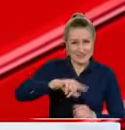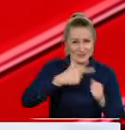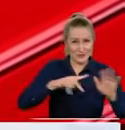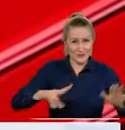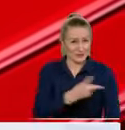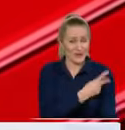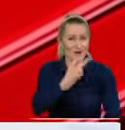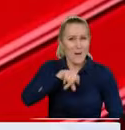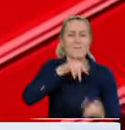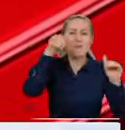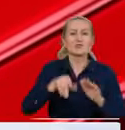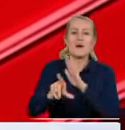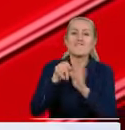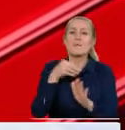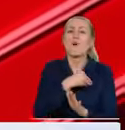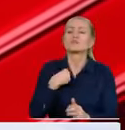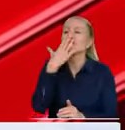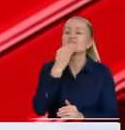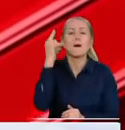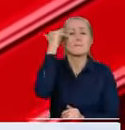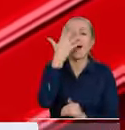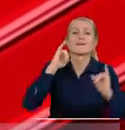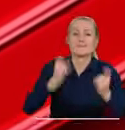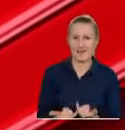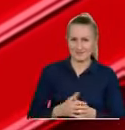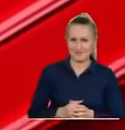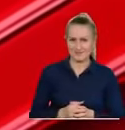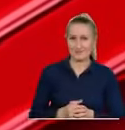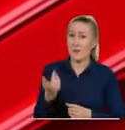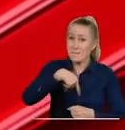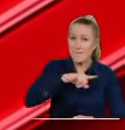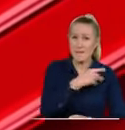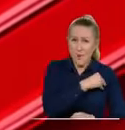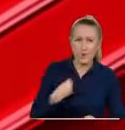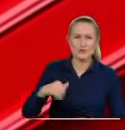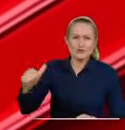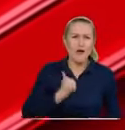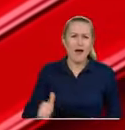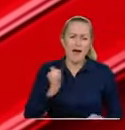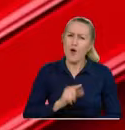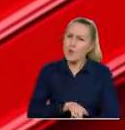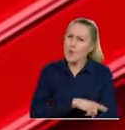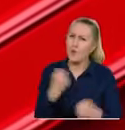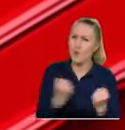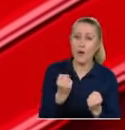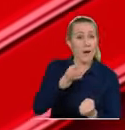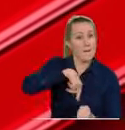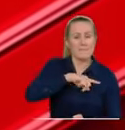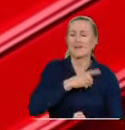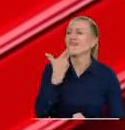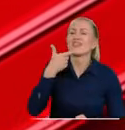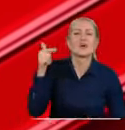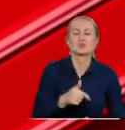będziemy mogli wybrać Polskę naszych marzeń. Polskę, na którą długo czekaliśmy. I nie musimy decydować